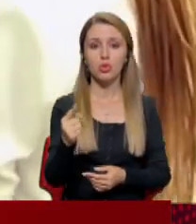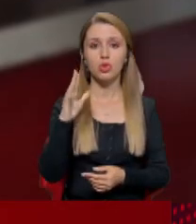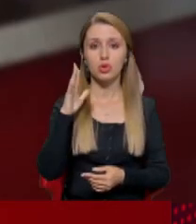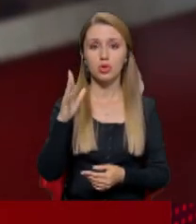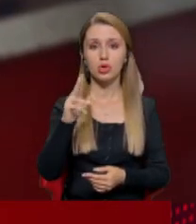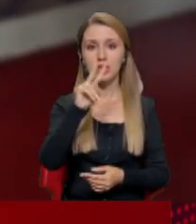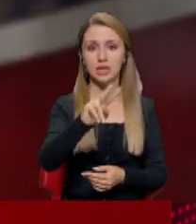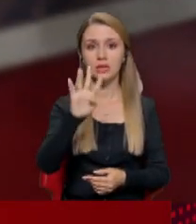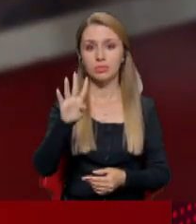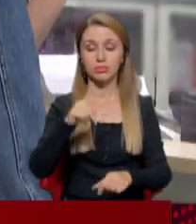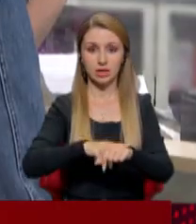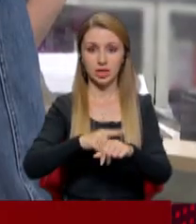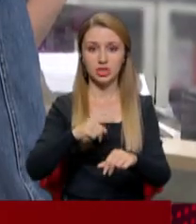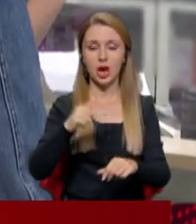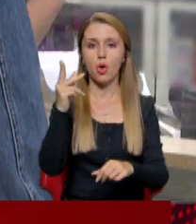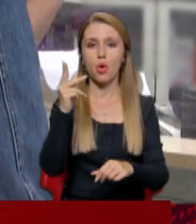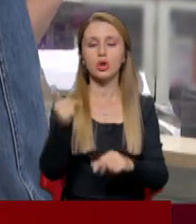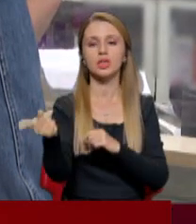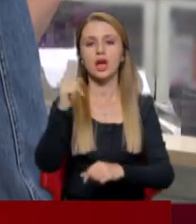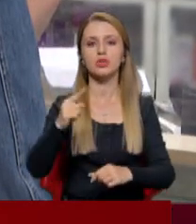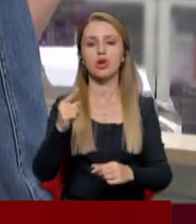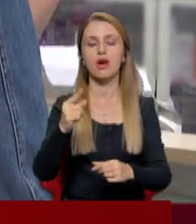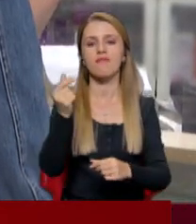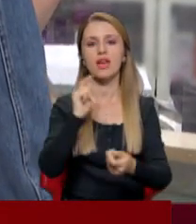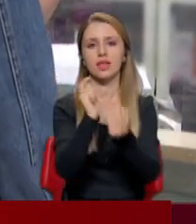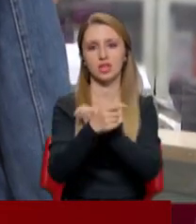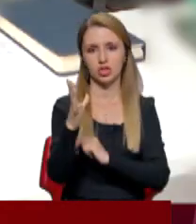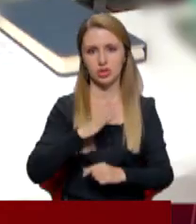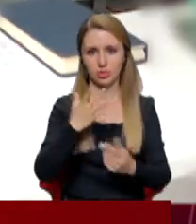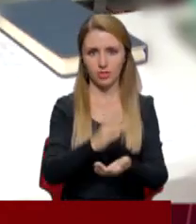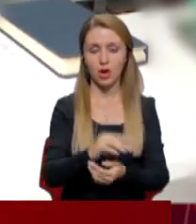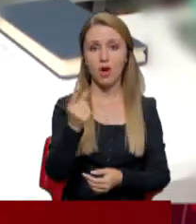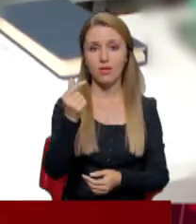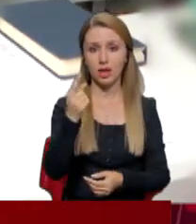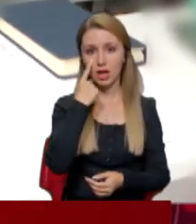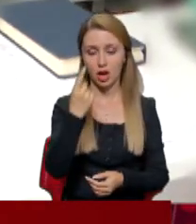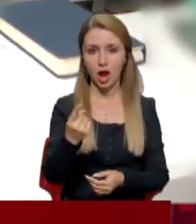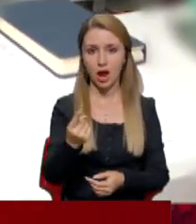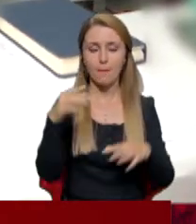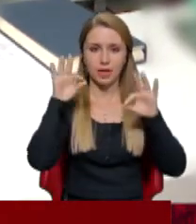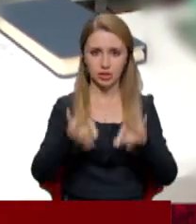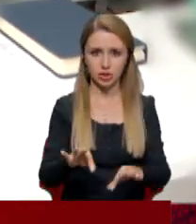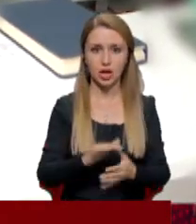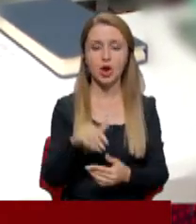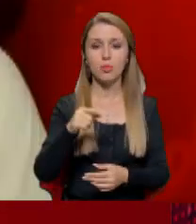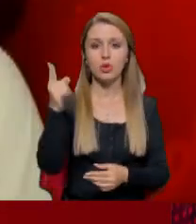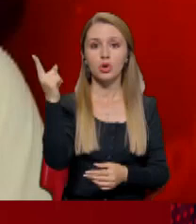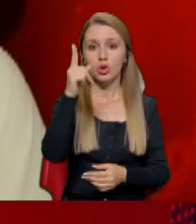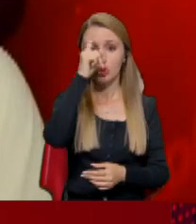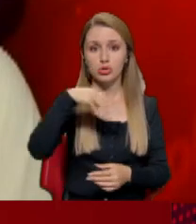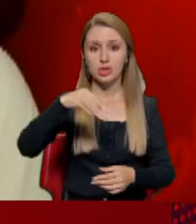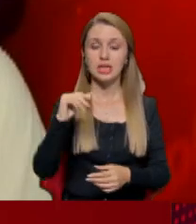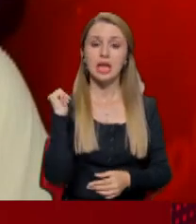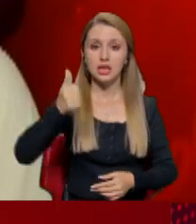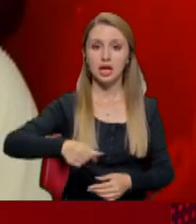itibariyle 24'ten sonra yeni bir fiyat güncellemesi yapıldı. O fiyat güncellemesi hayata geçecek. Bugün 100 liraya satılan bir ilaç